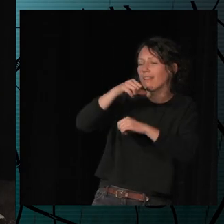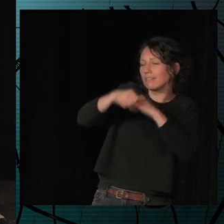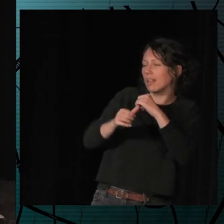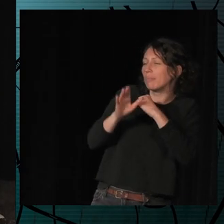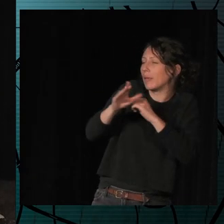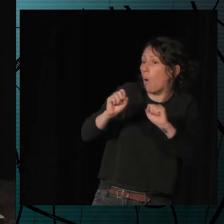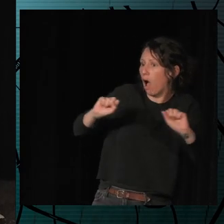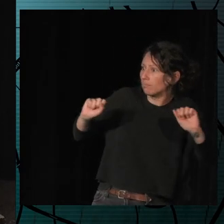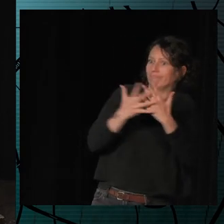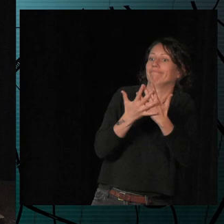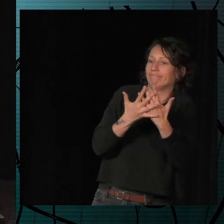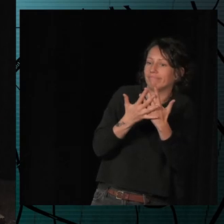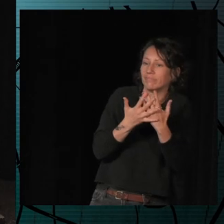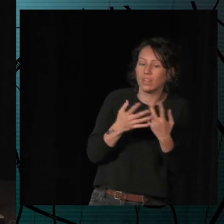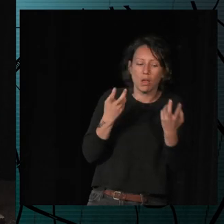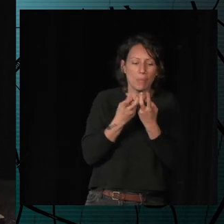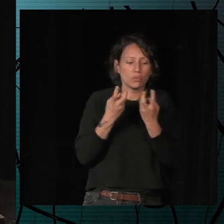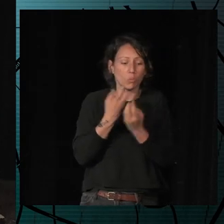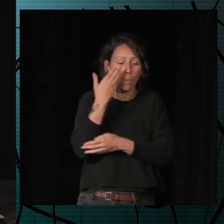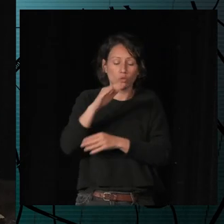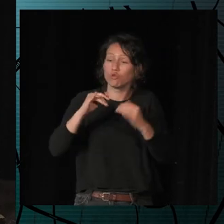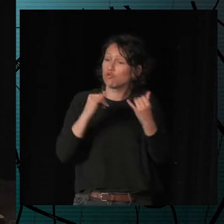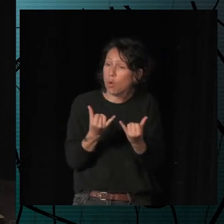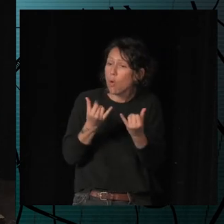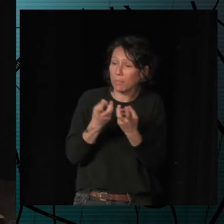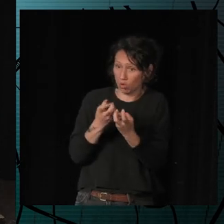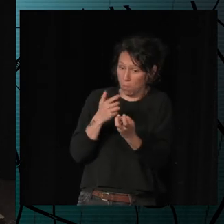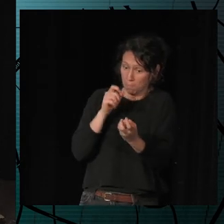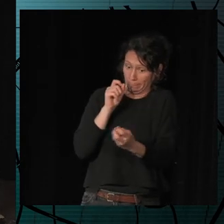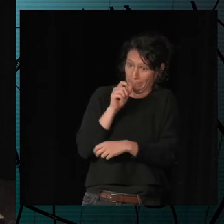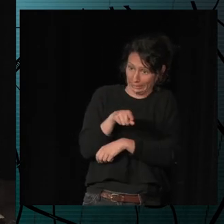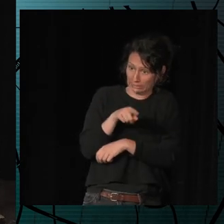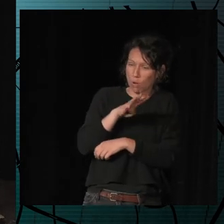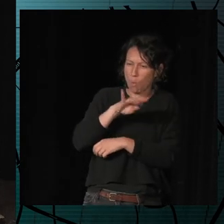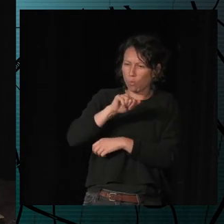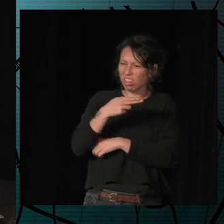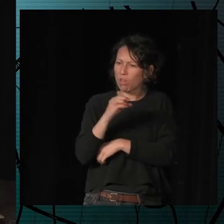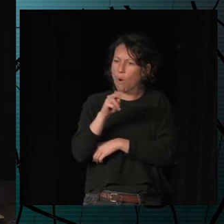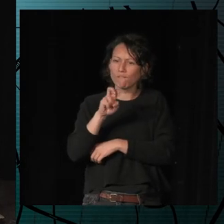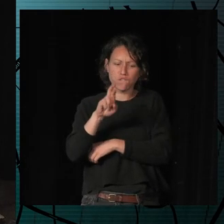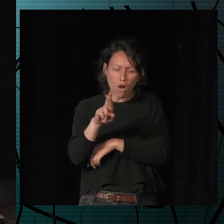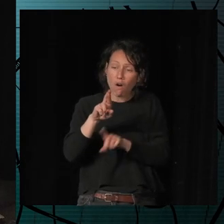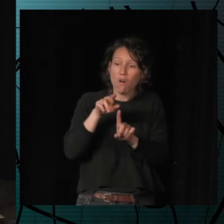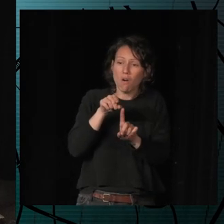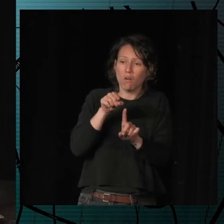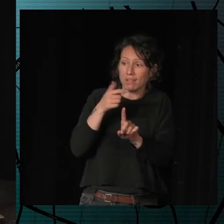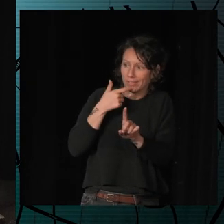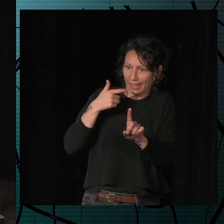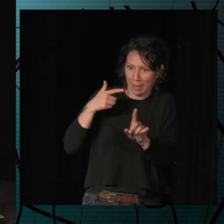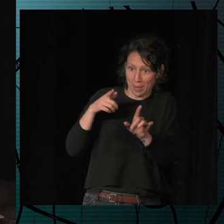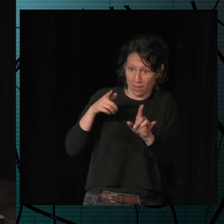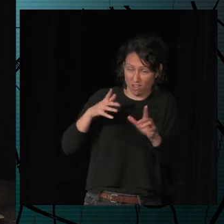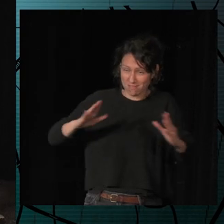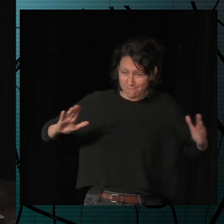m'avais conseillé removered que tu m'avais gentiment conseillé qui m'avait pareil qui m'avait assez terrifié avec ce personnage qui nous court après dans une grande